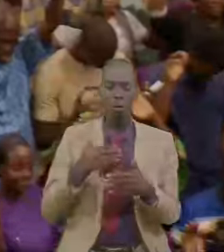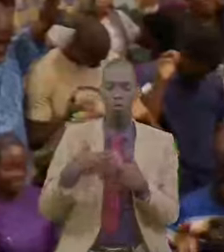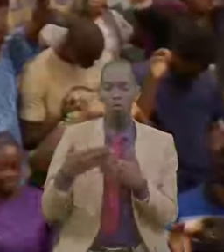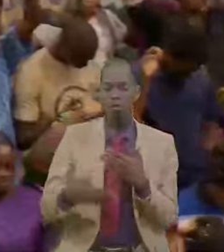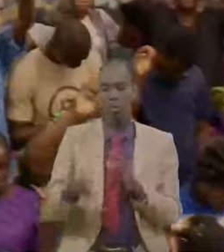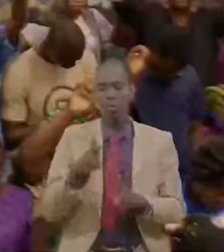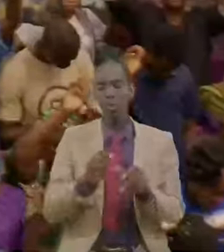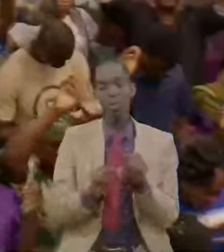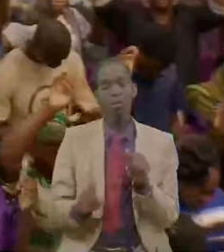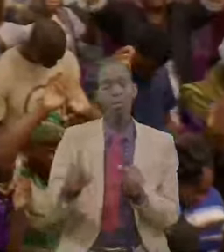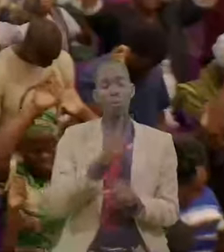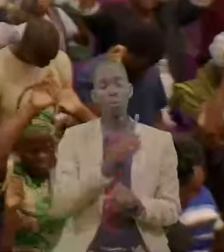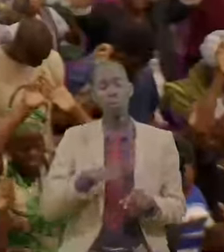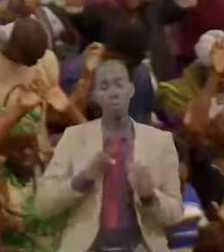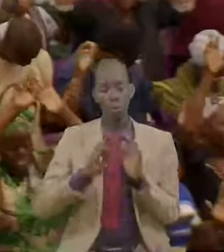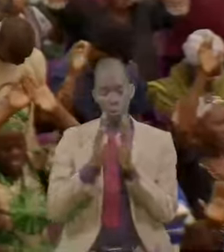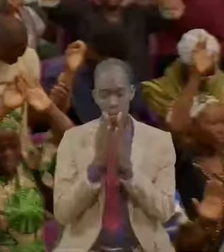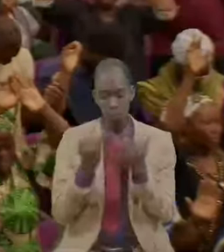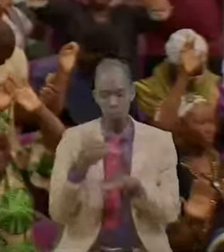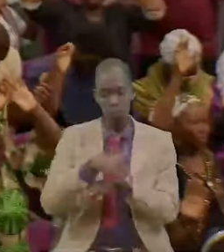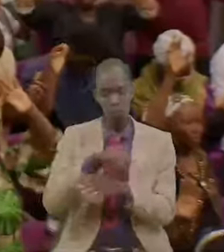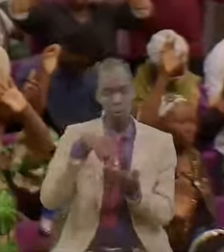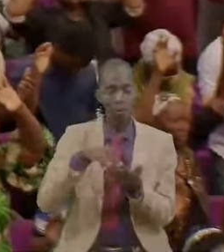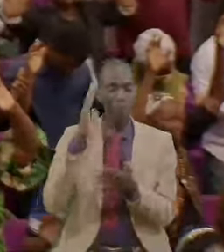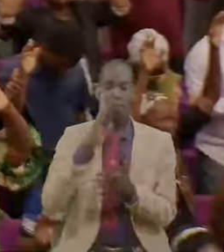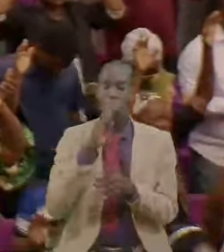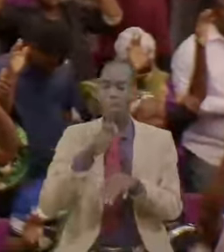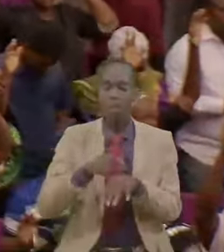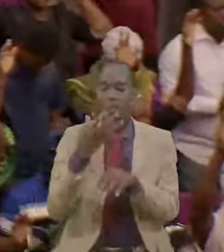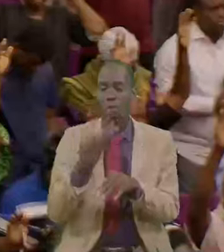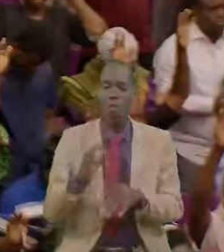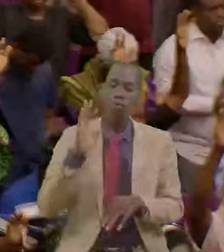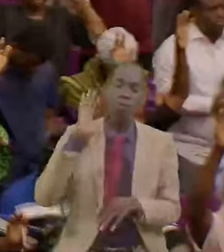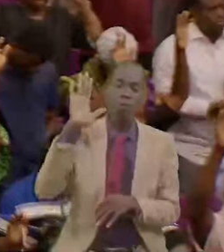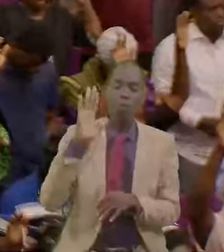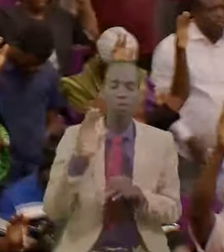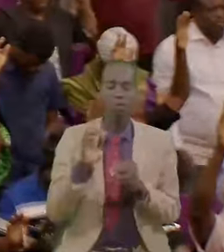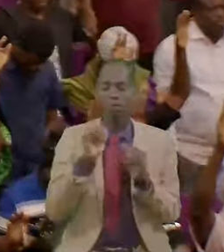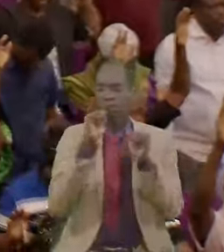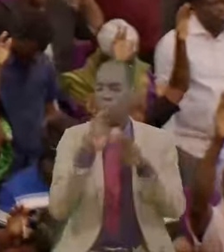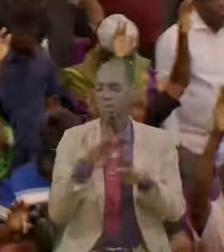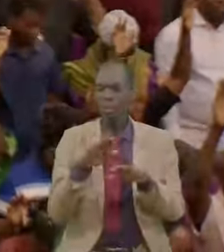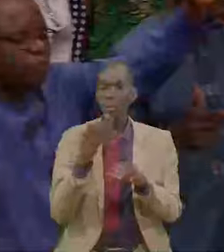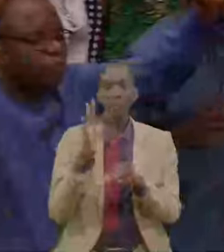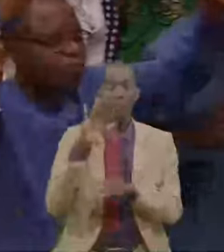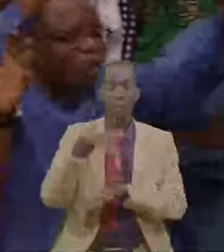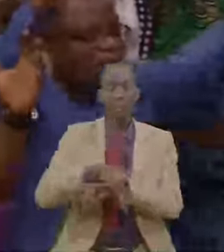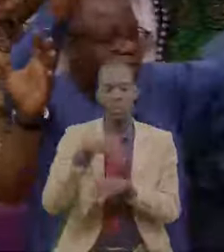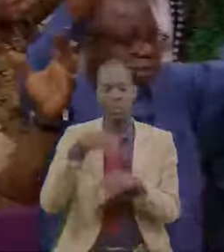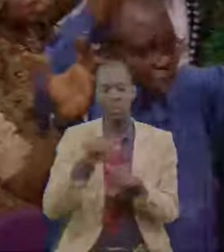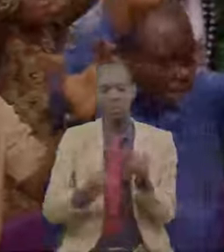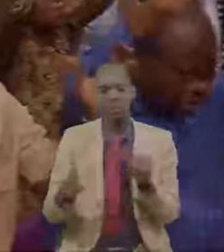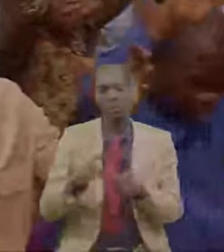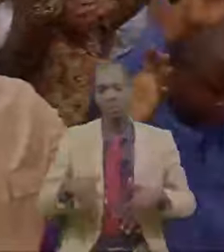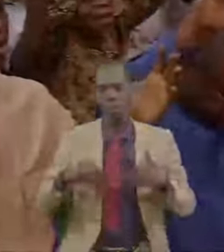monde ici. Je prie ce soir que ce temps-ci soit le moment de ta force dans chaque